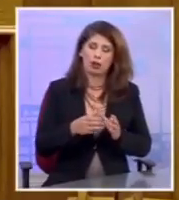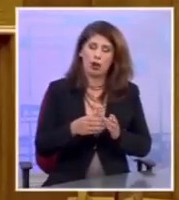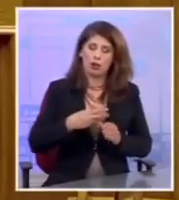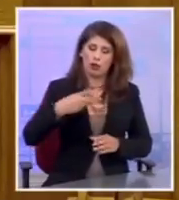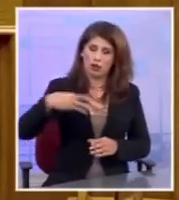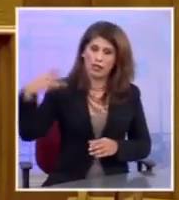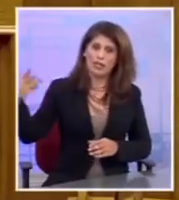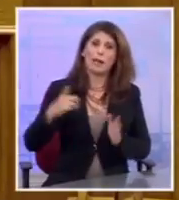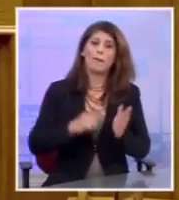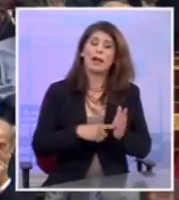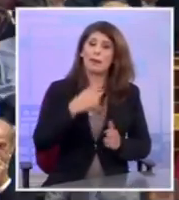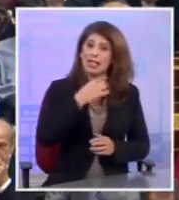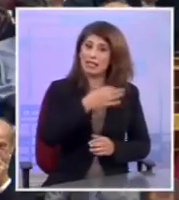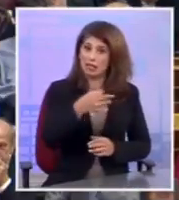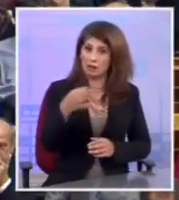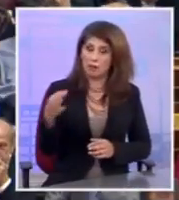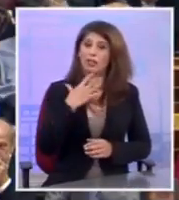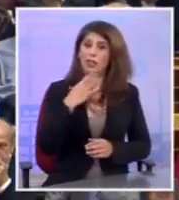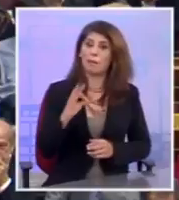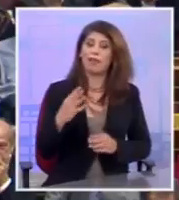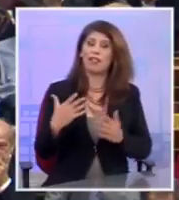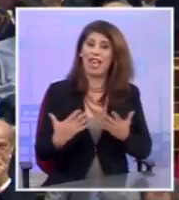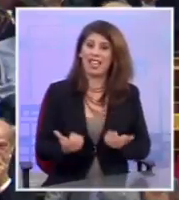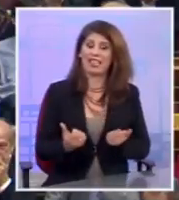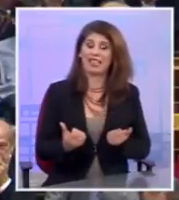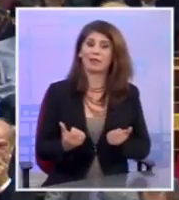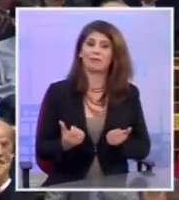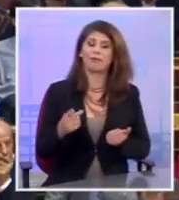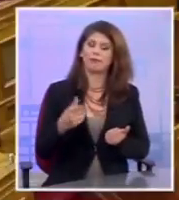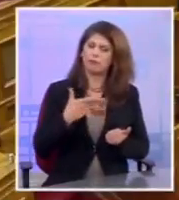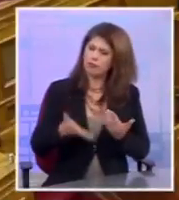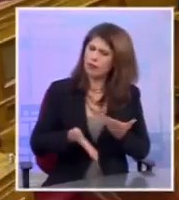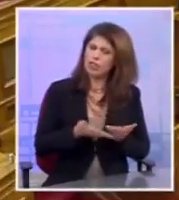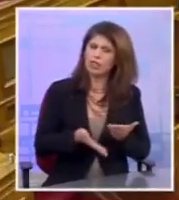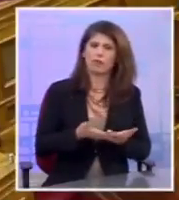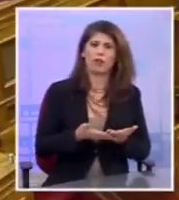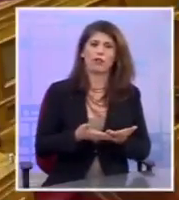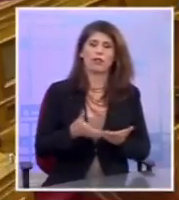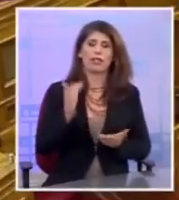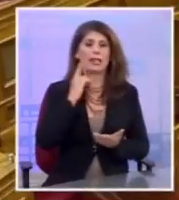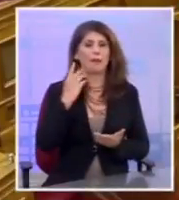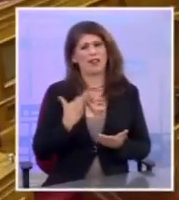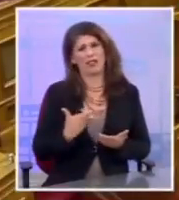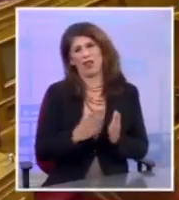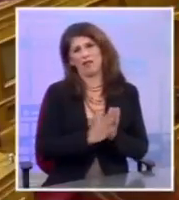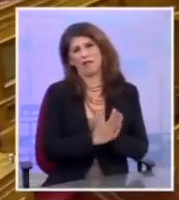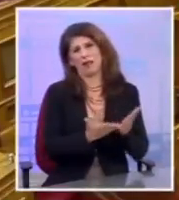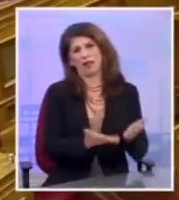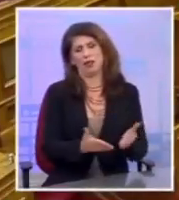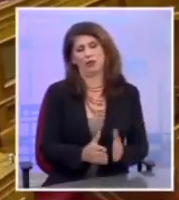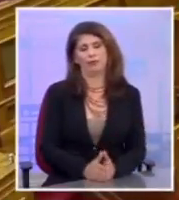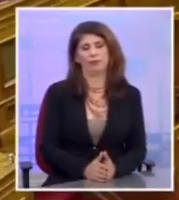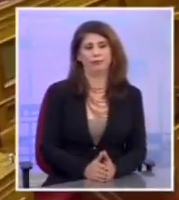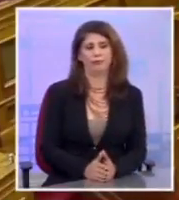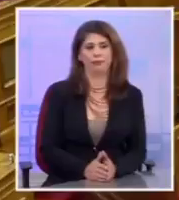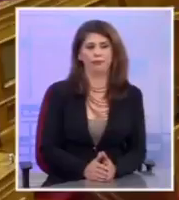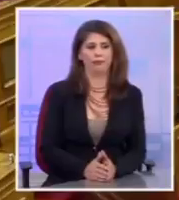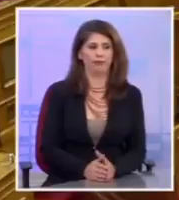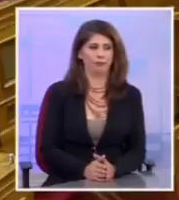να σας πω ότι επειδή έχετε... Παρακαλώ, να σας βοηθήσω. Κυρία Μπακογιάννη, παρακαλώ.